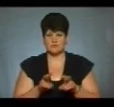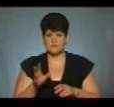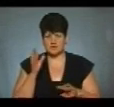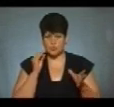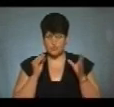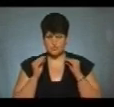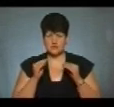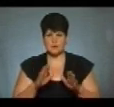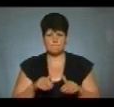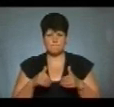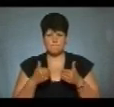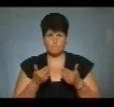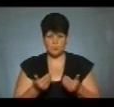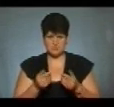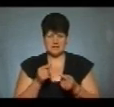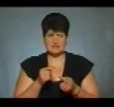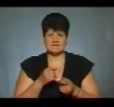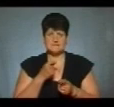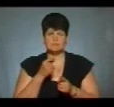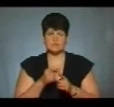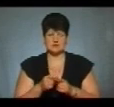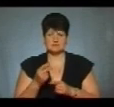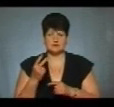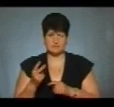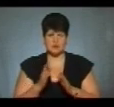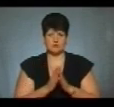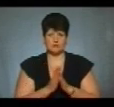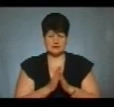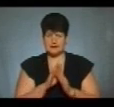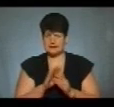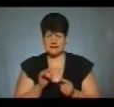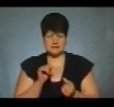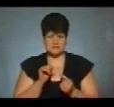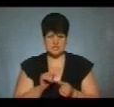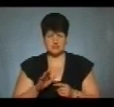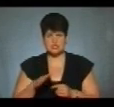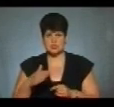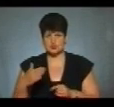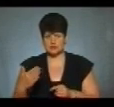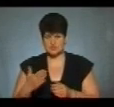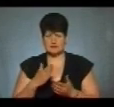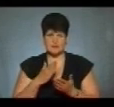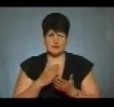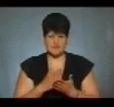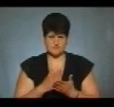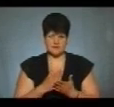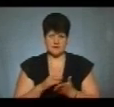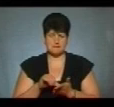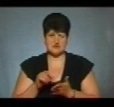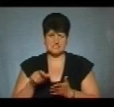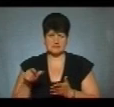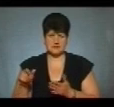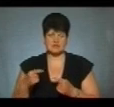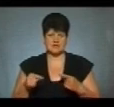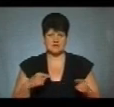подане відповідачем два клопотання, так і незаперечення зі сторони наявних представників